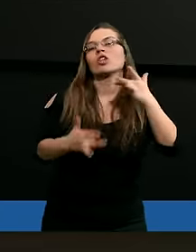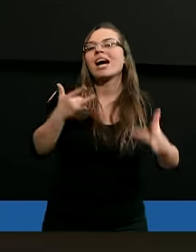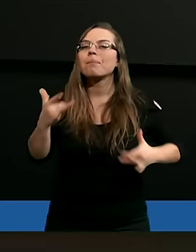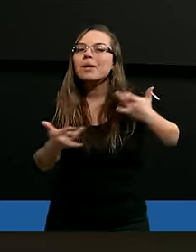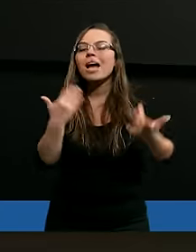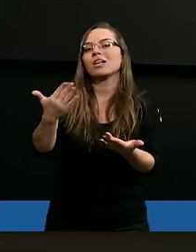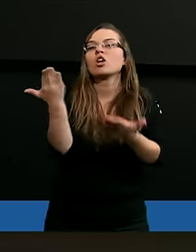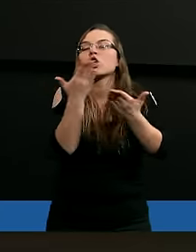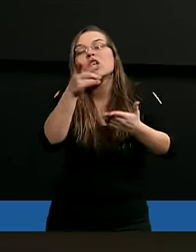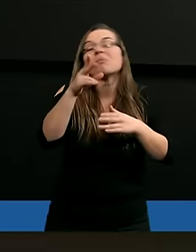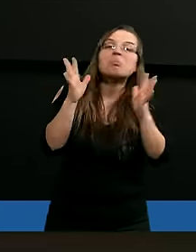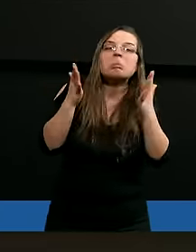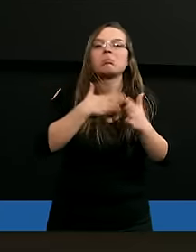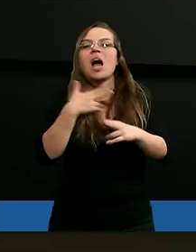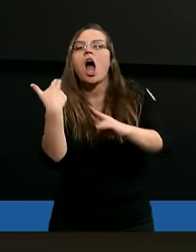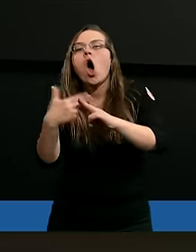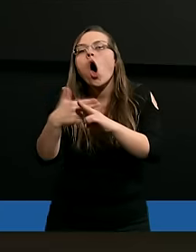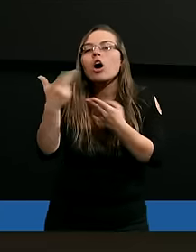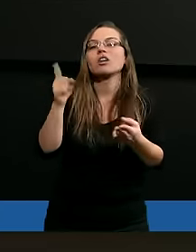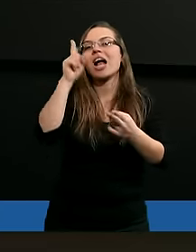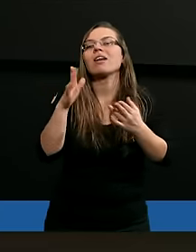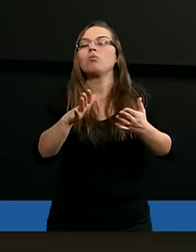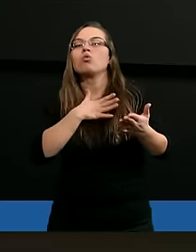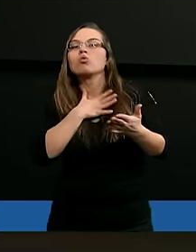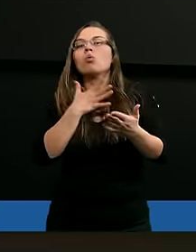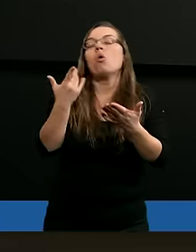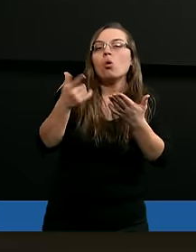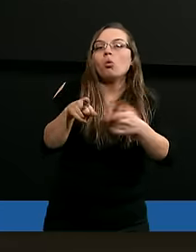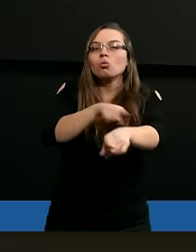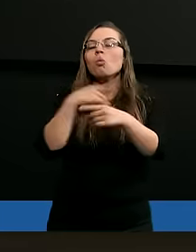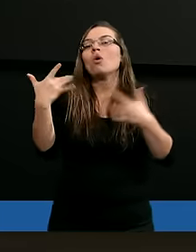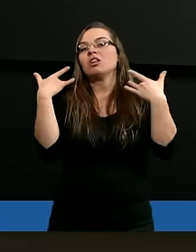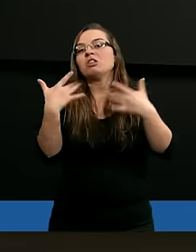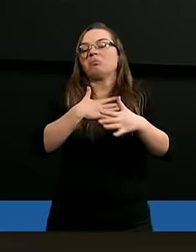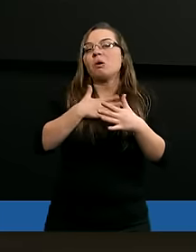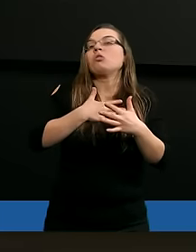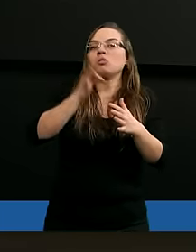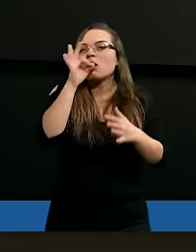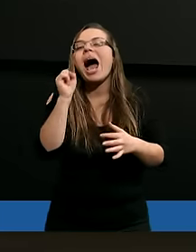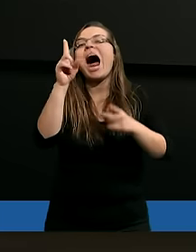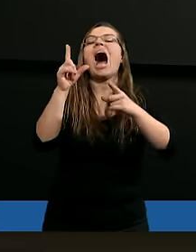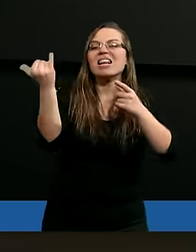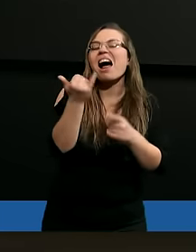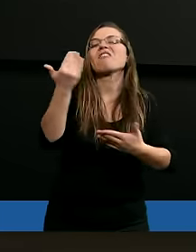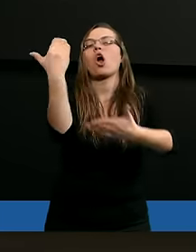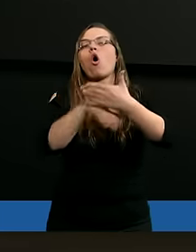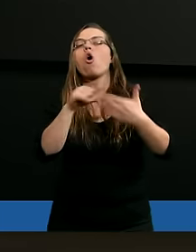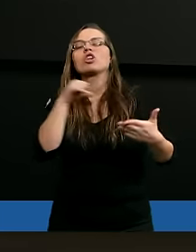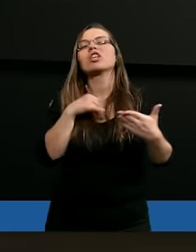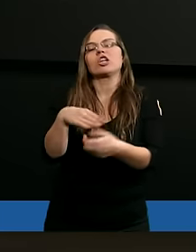cierpieniem, gdzieś tam choruje, czasem uda mu się przeżyć dłużej, szczęśliwiej, ale i tak wszystko kończy się